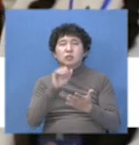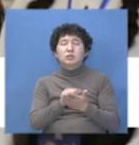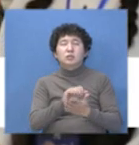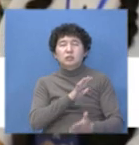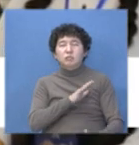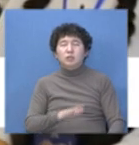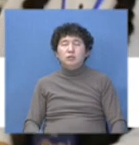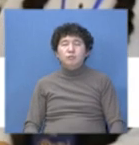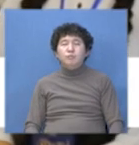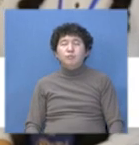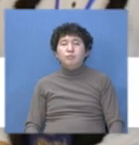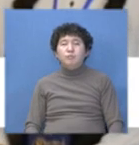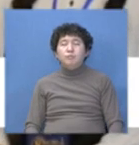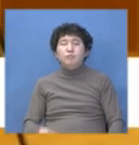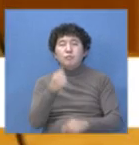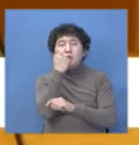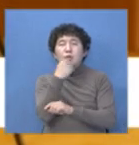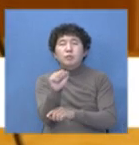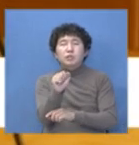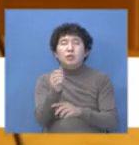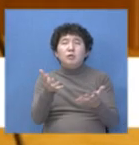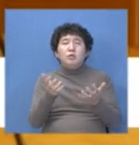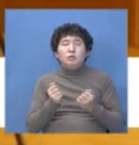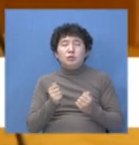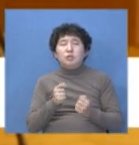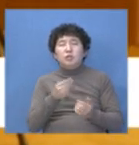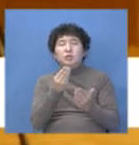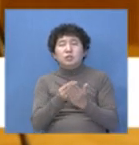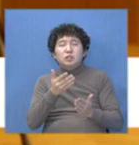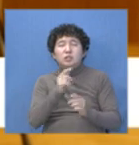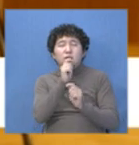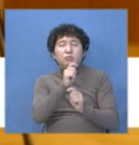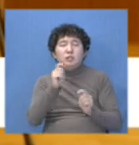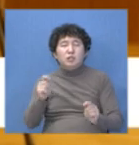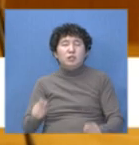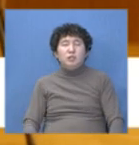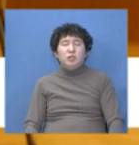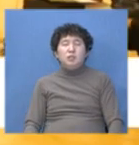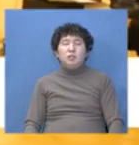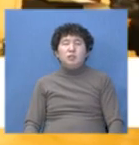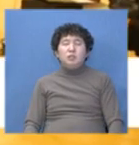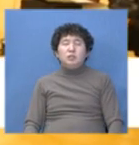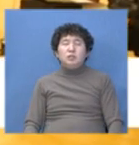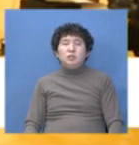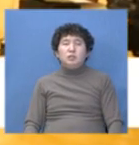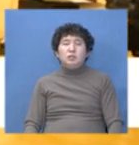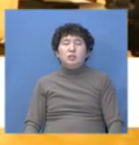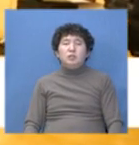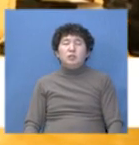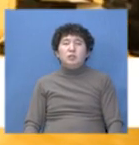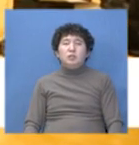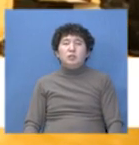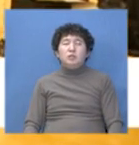орынды Қанжығаға байлады. Жеңімпаздар арнайы дипломдармен және бағалы сыйлықтармен марапатталды. Гүлдан Айдарқызы, Мақсат Нығметов, Алтай